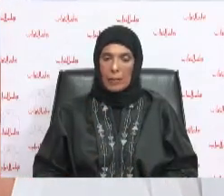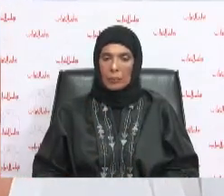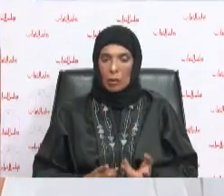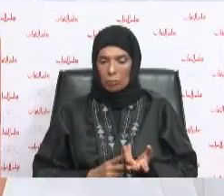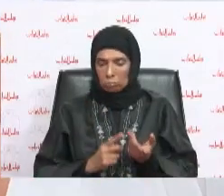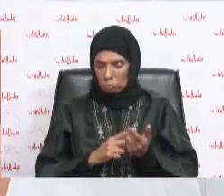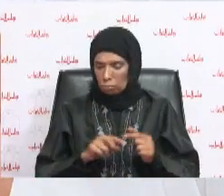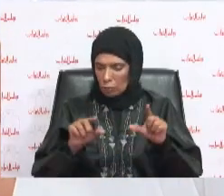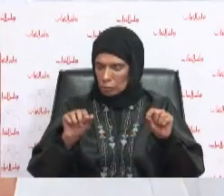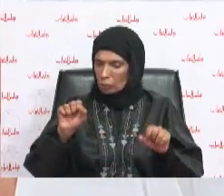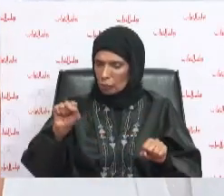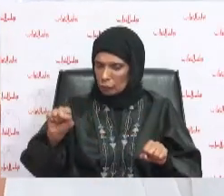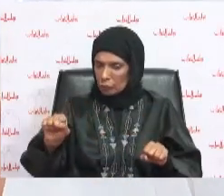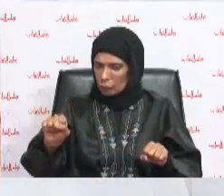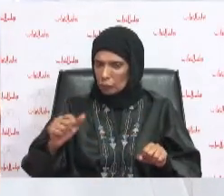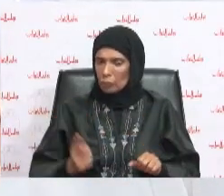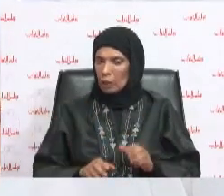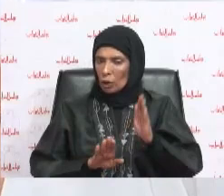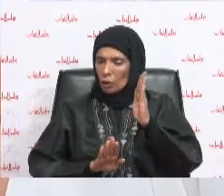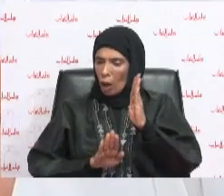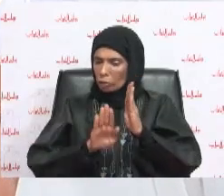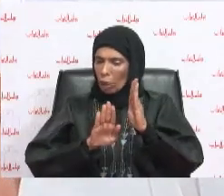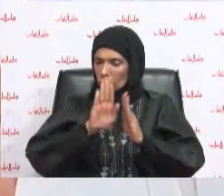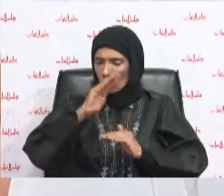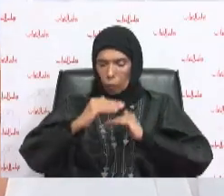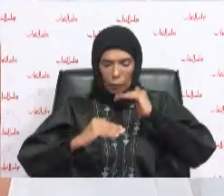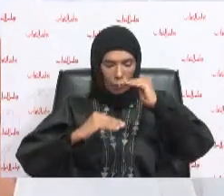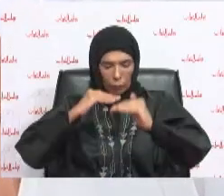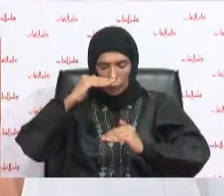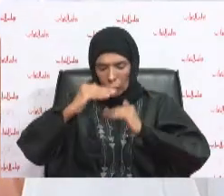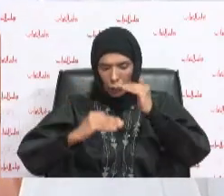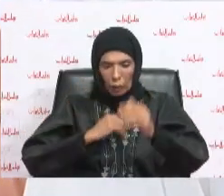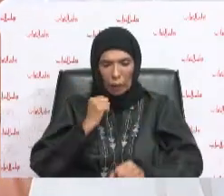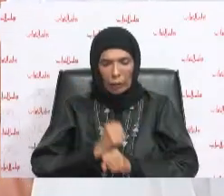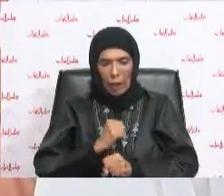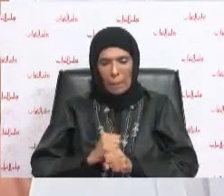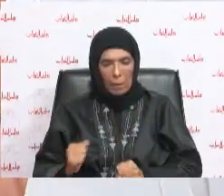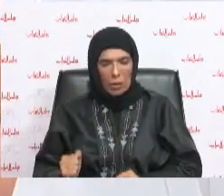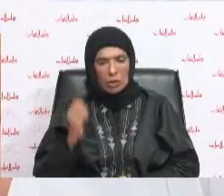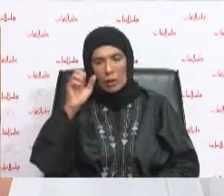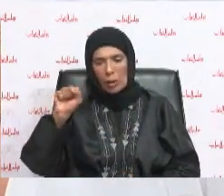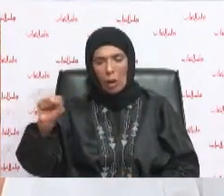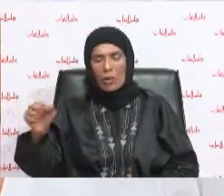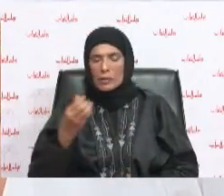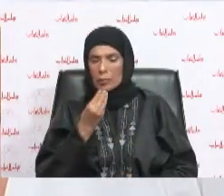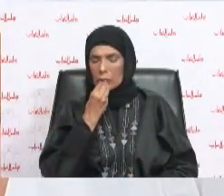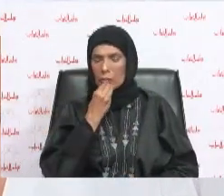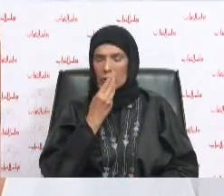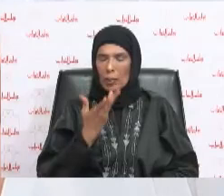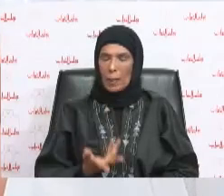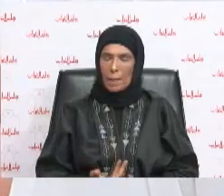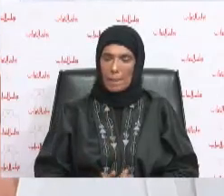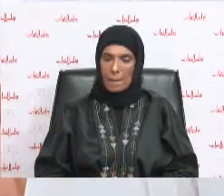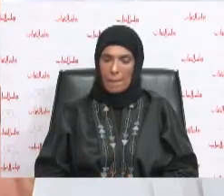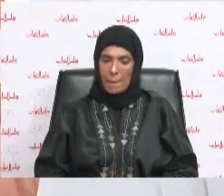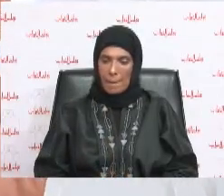مميزات خاصة لأي مشاريع اللي هي تفيد البلد من ناحية الغذائية أو سواء في